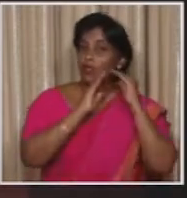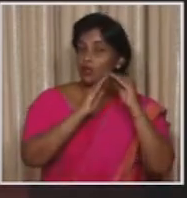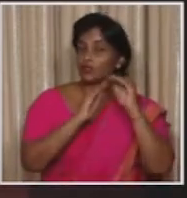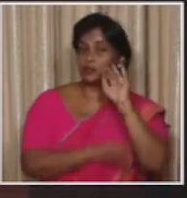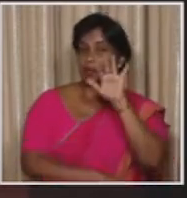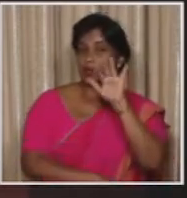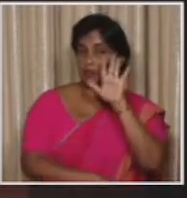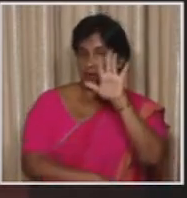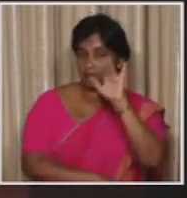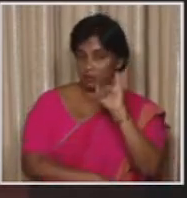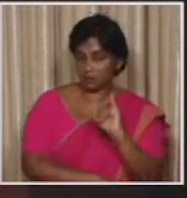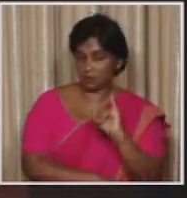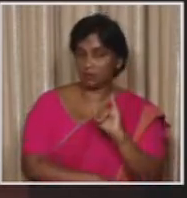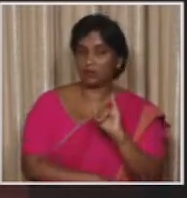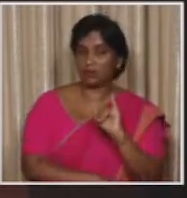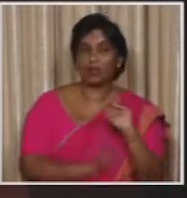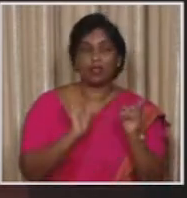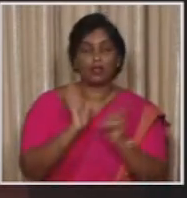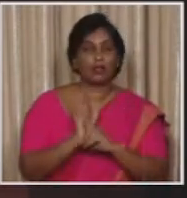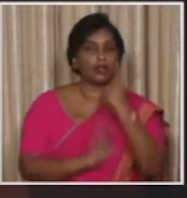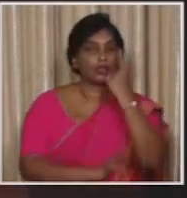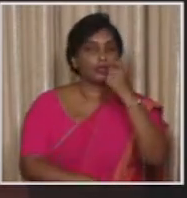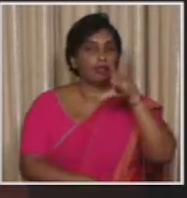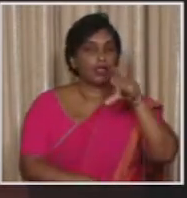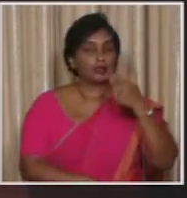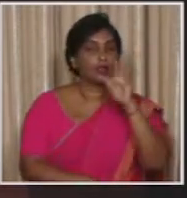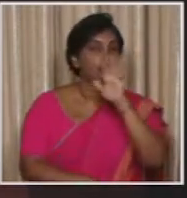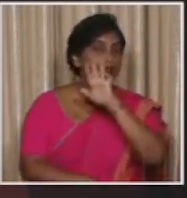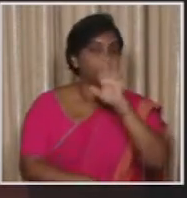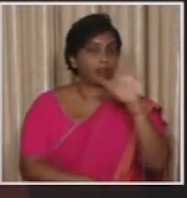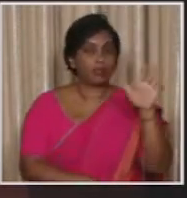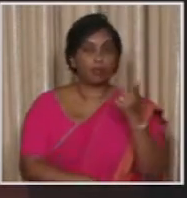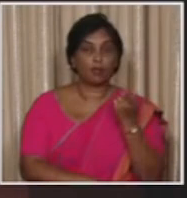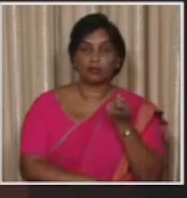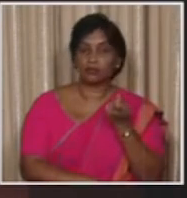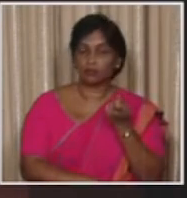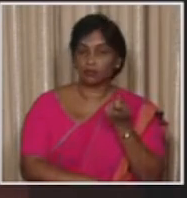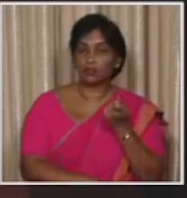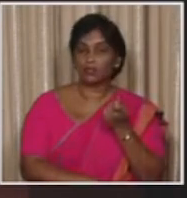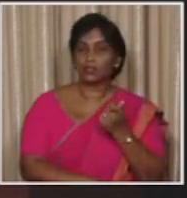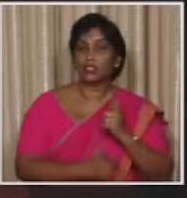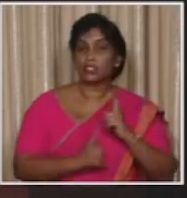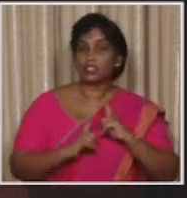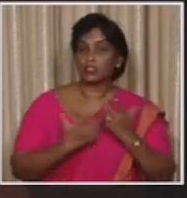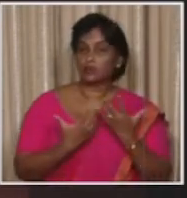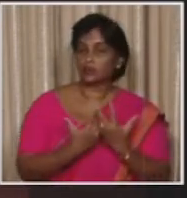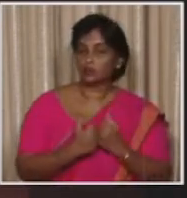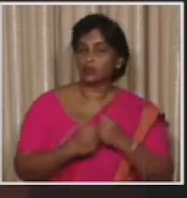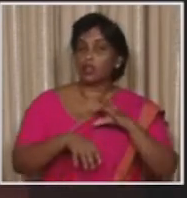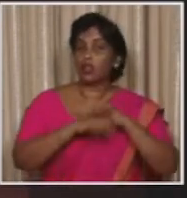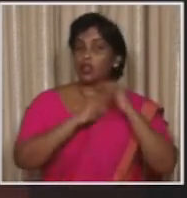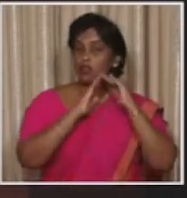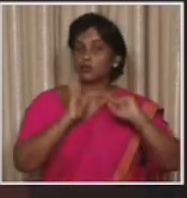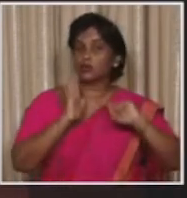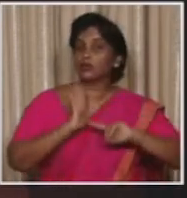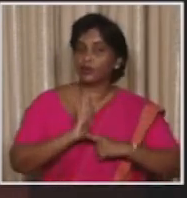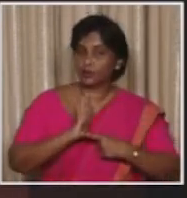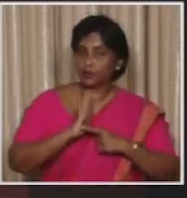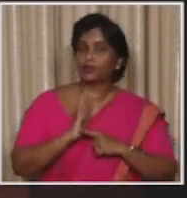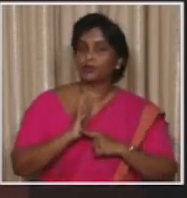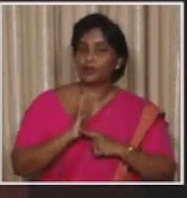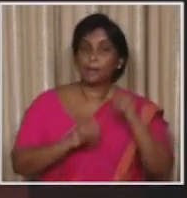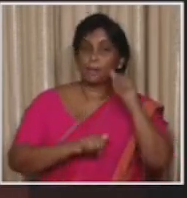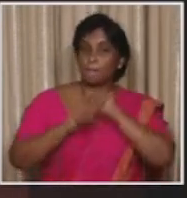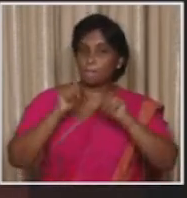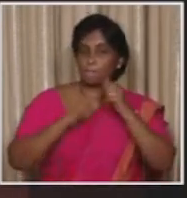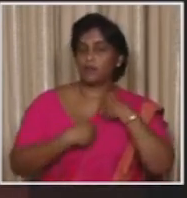56කට. ලක්ෂ 1719ක් වටිනා. ජීවිත බේරගන්න රෝහල් උපකරණ ඖෂධ